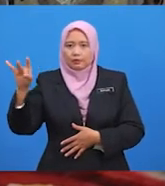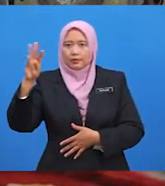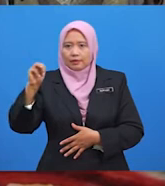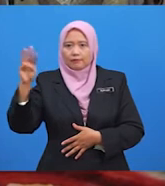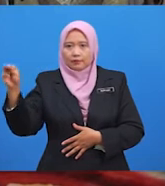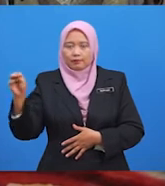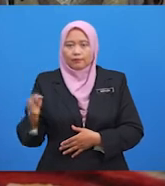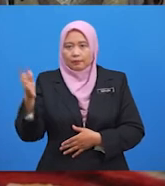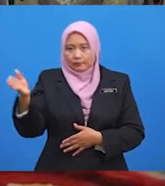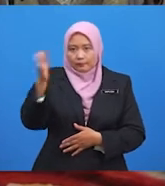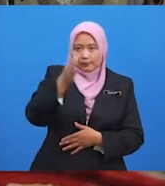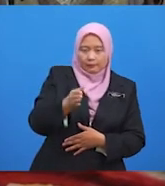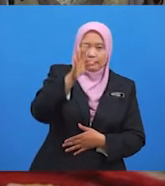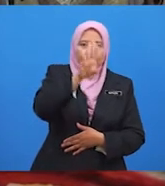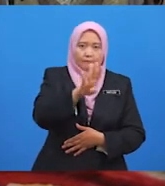58mm,